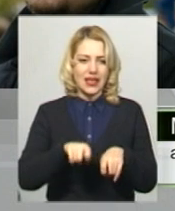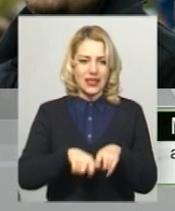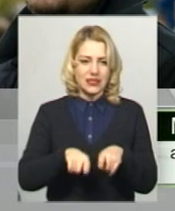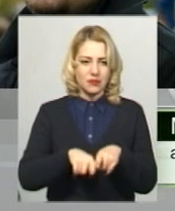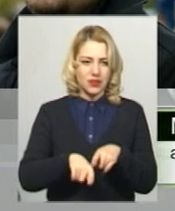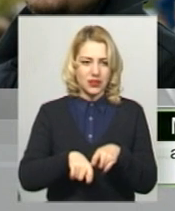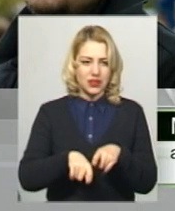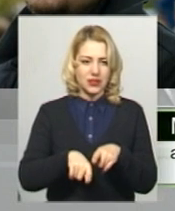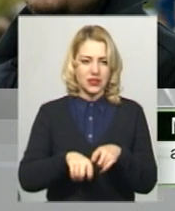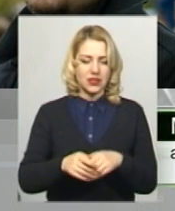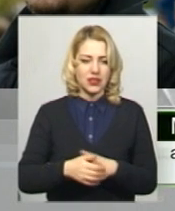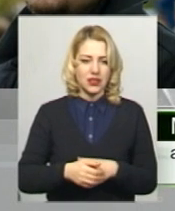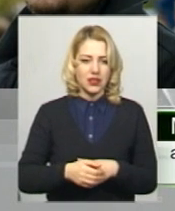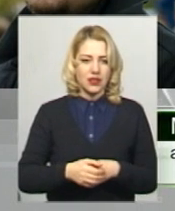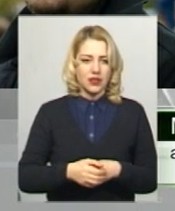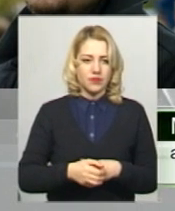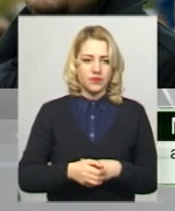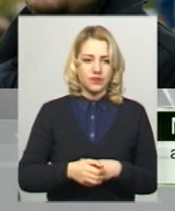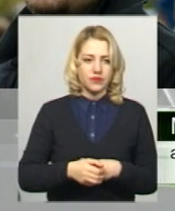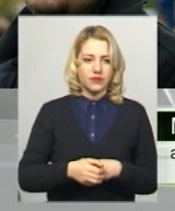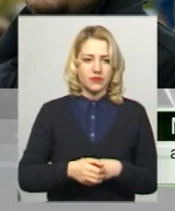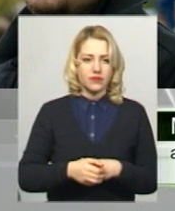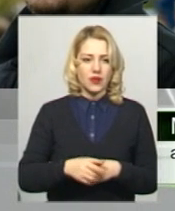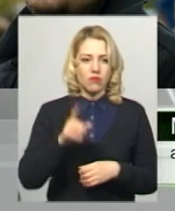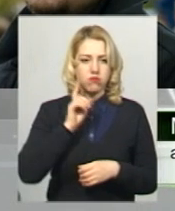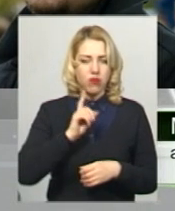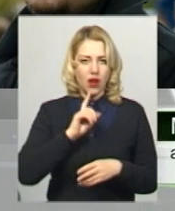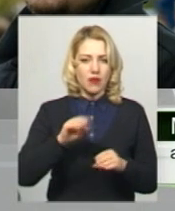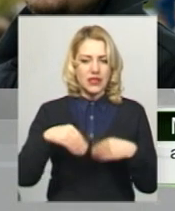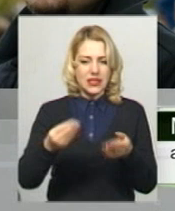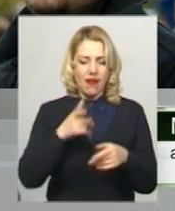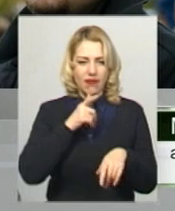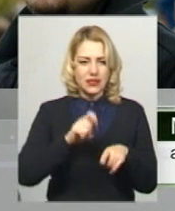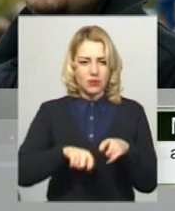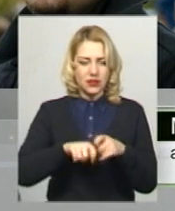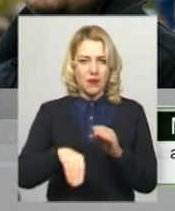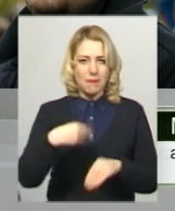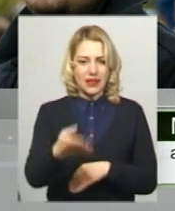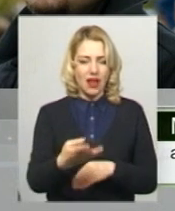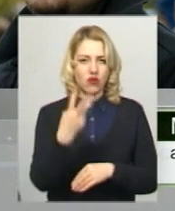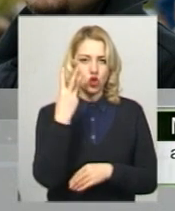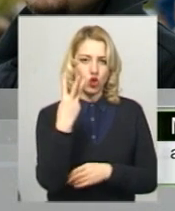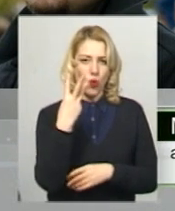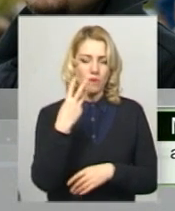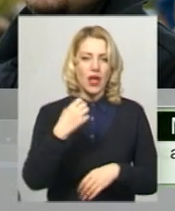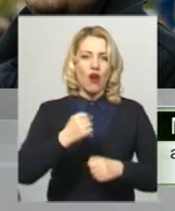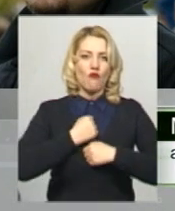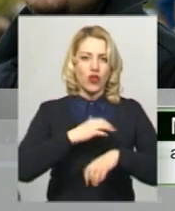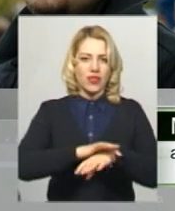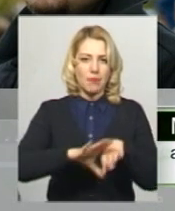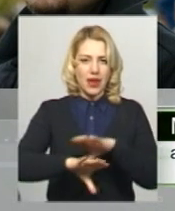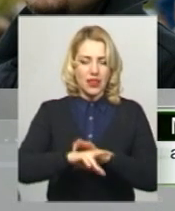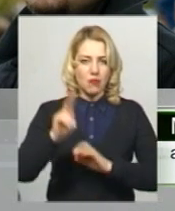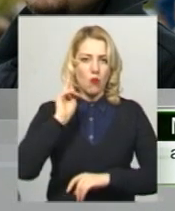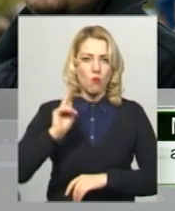позволяет это. Пока постановление о назначении экспертизы предъявлено трем военнопленным морякам, сегодня